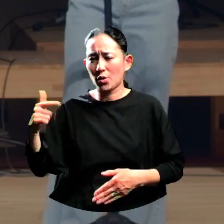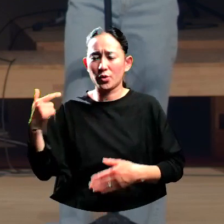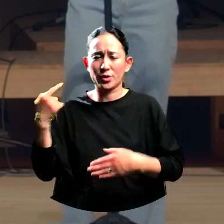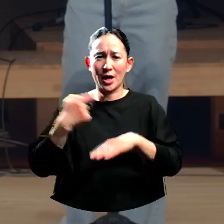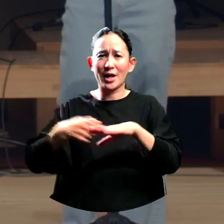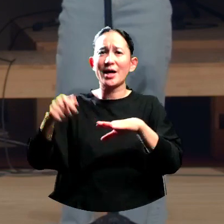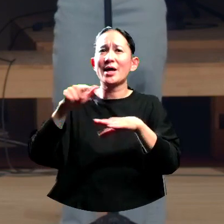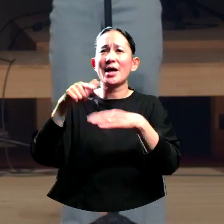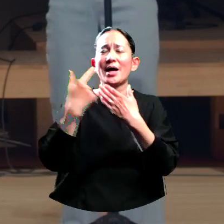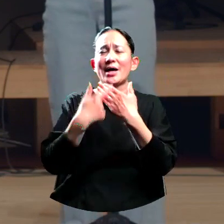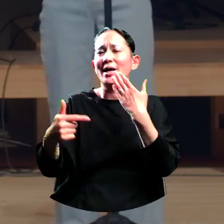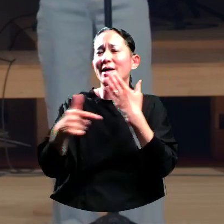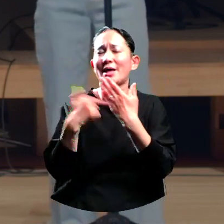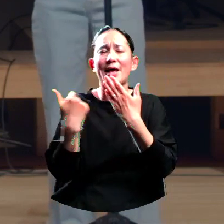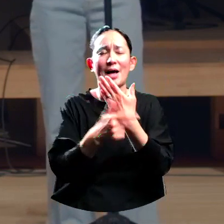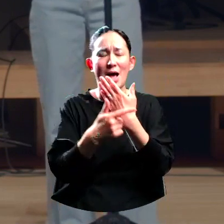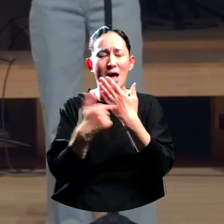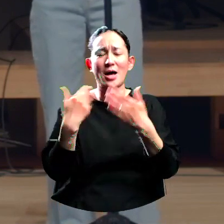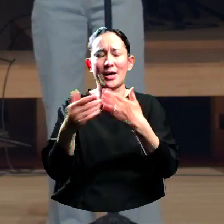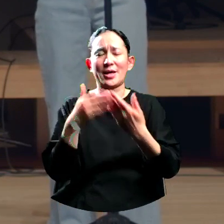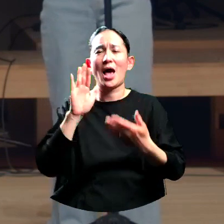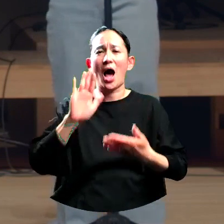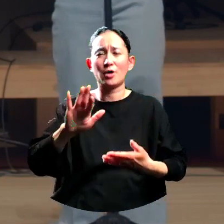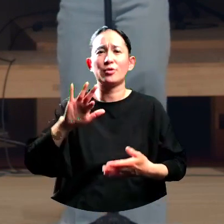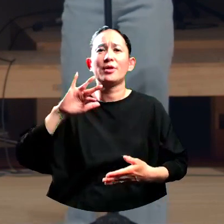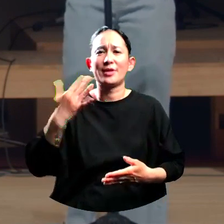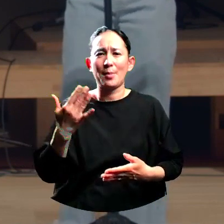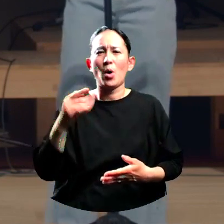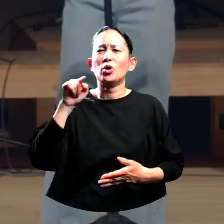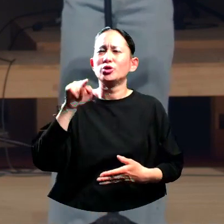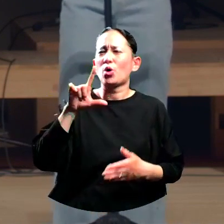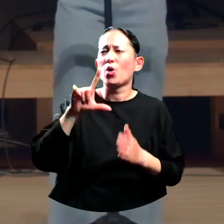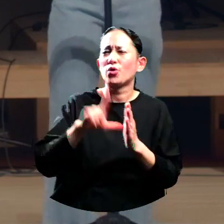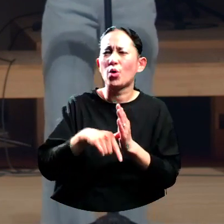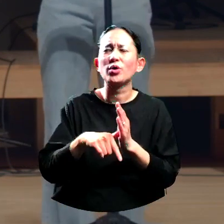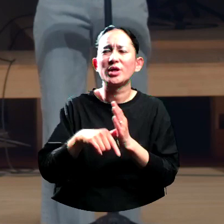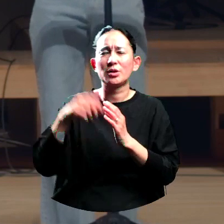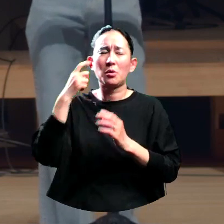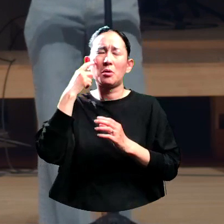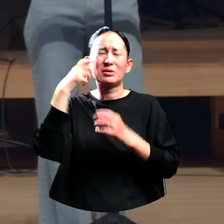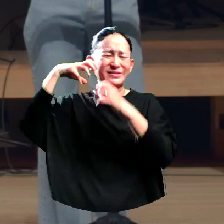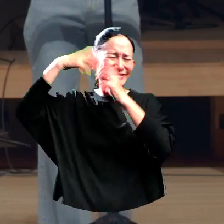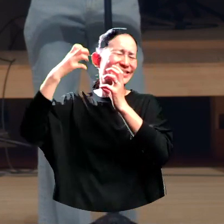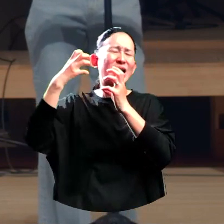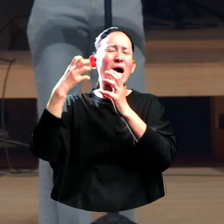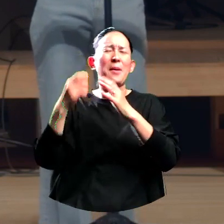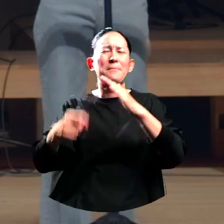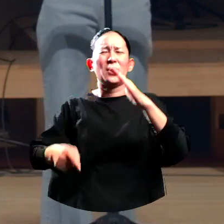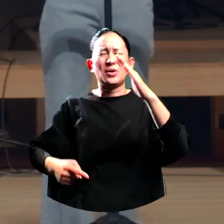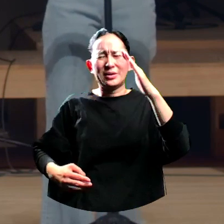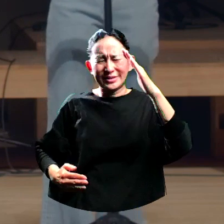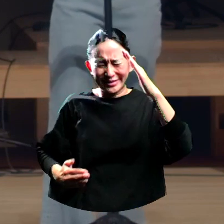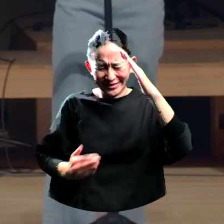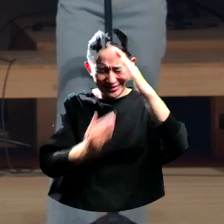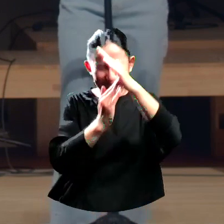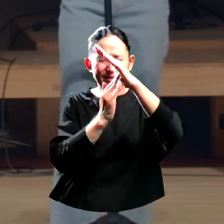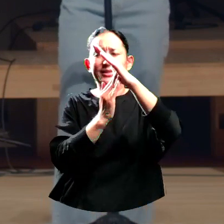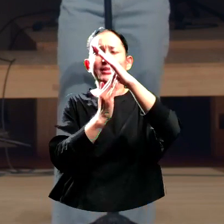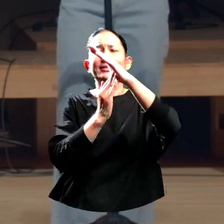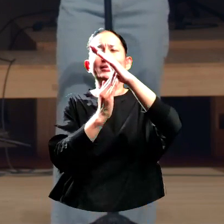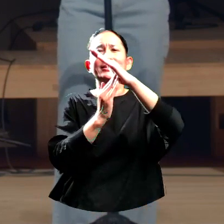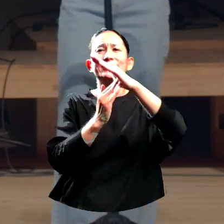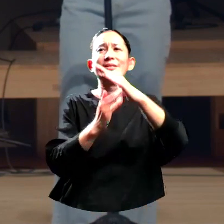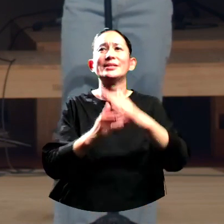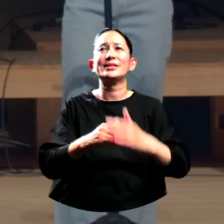ダントツ1位でこの時の骨折が痛かった。 I actually have had many different fractures before, but this one